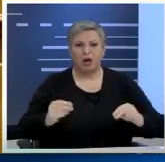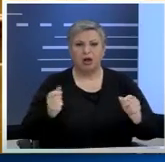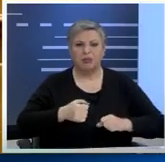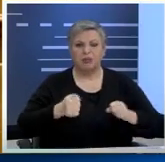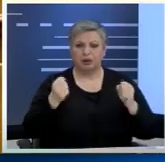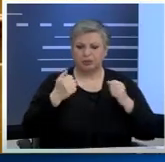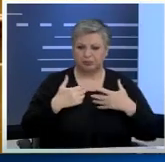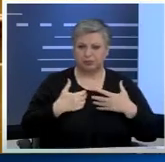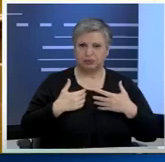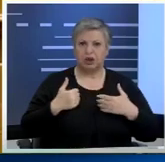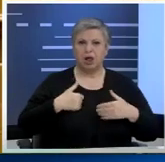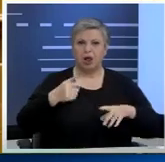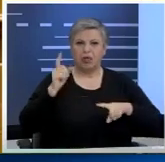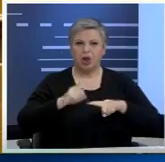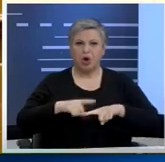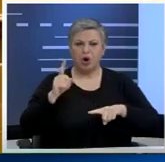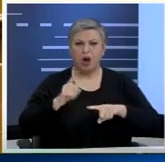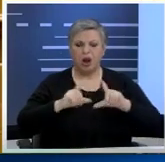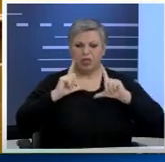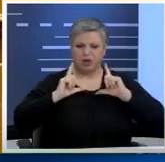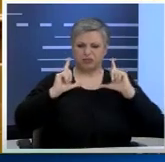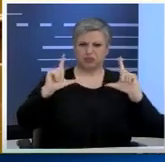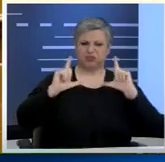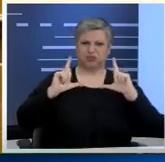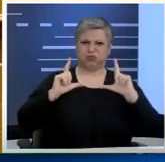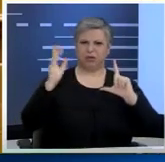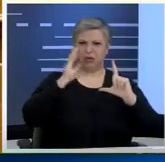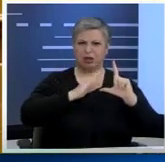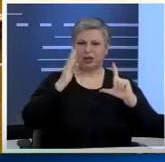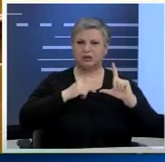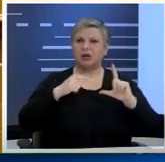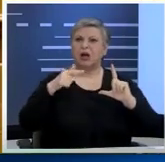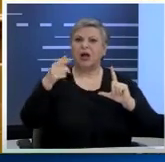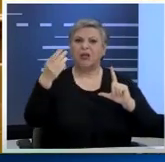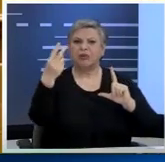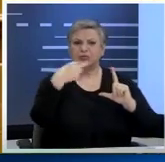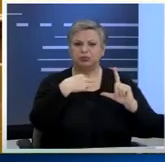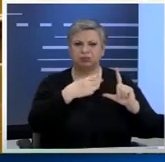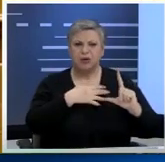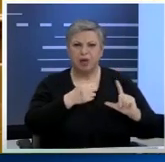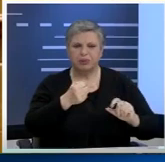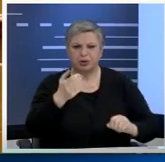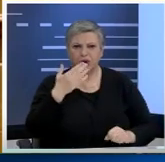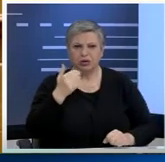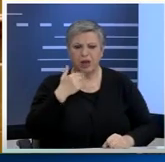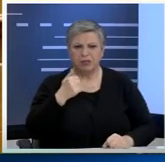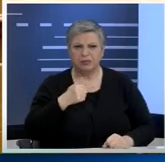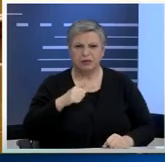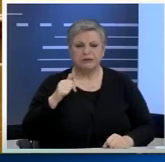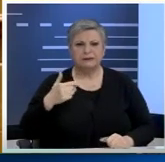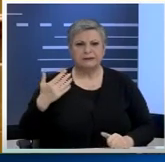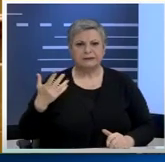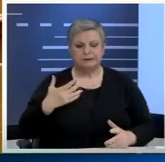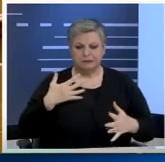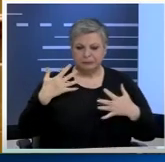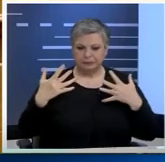της αξιοπιστίας της χώρας και στον αποκλεισμό από τις αγορές. Μπροστά λοιπόν στα οξεία διλήμματα που έθετε η